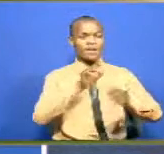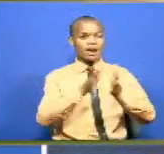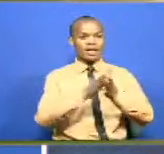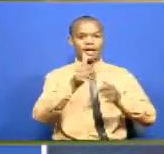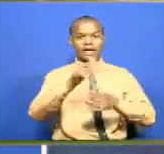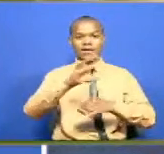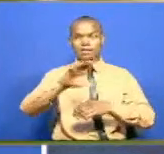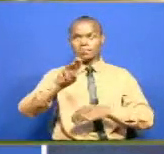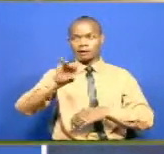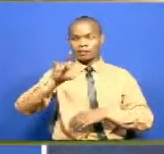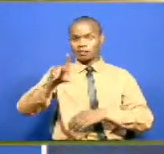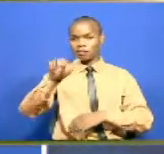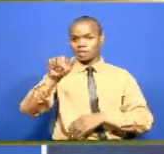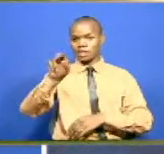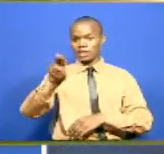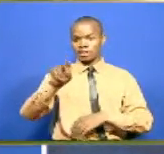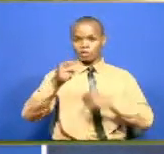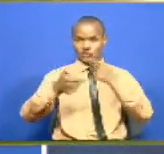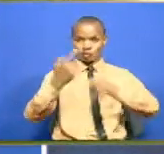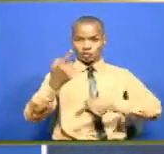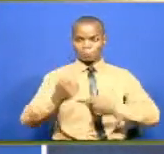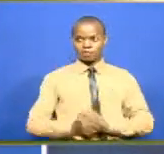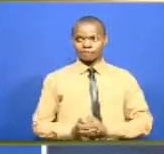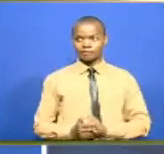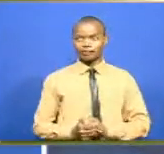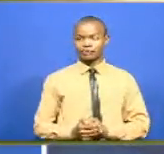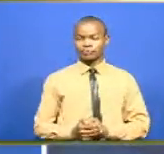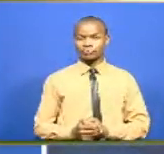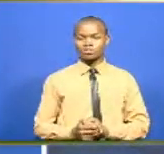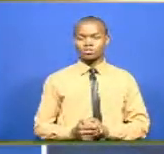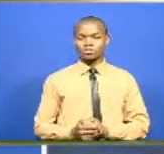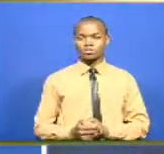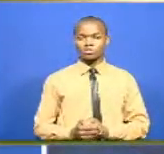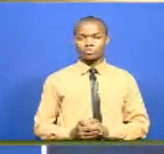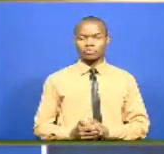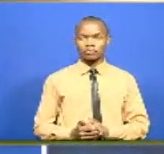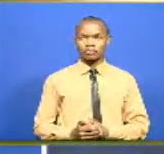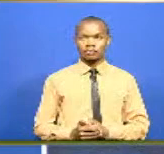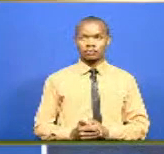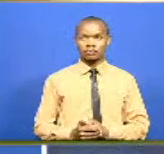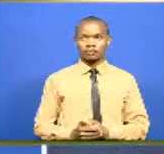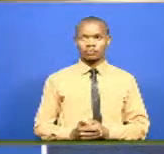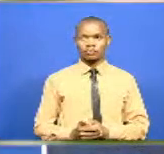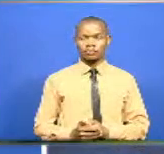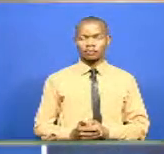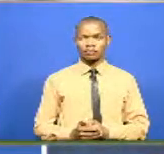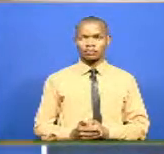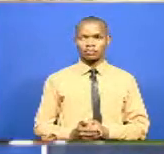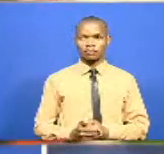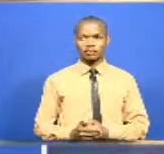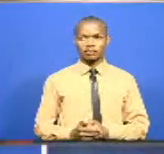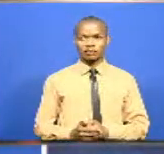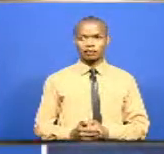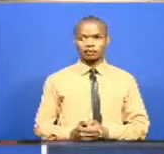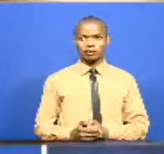Milan. Milan, his Brahim Diaz, does he hit it? He will now and he'll score.